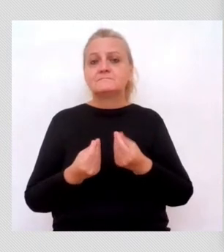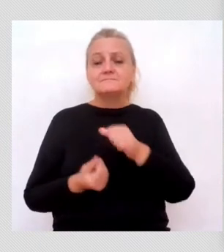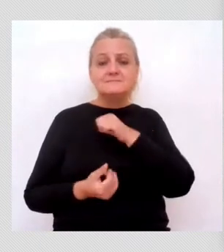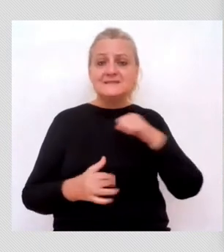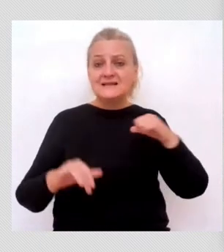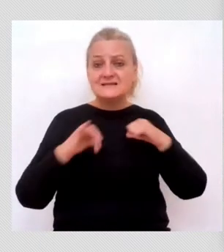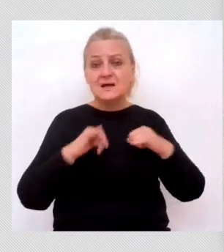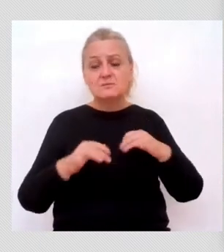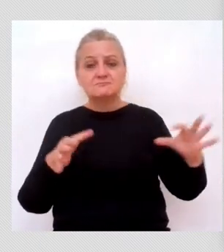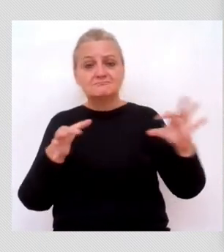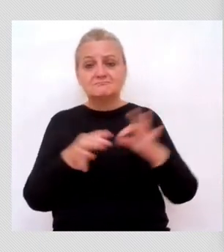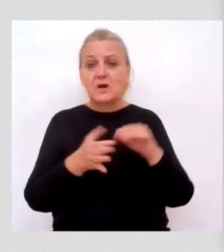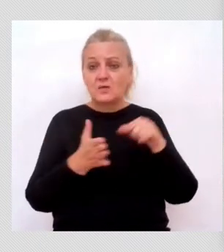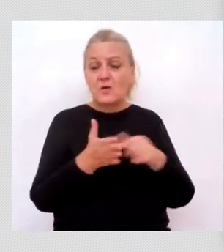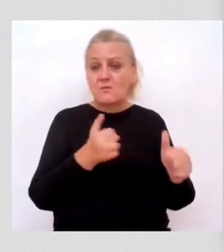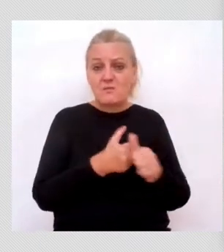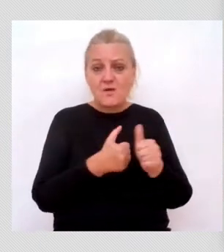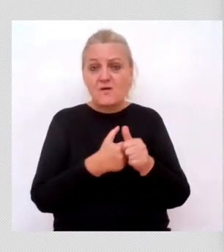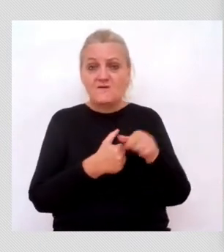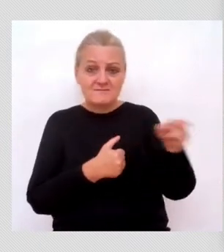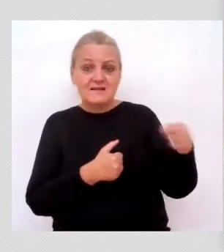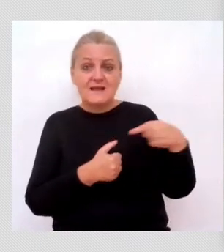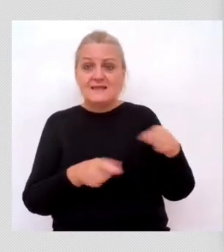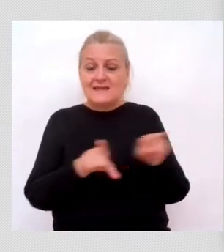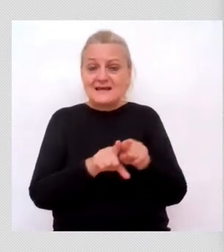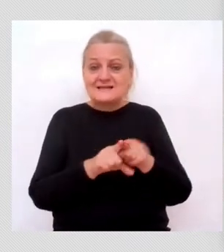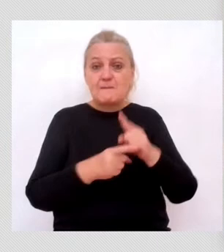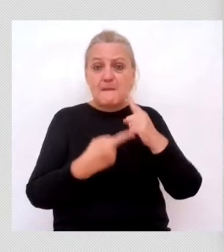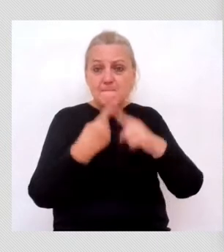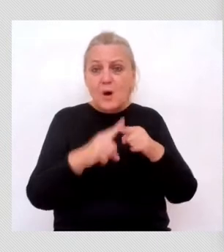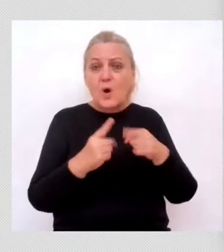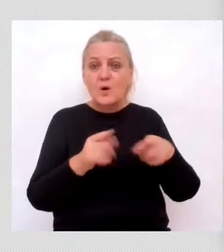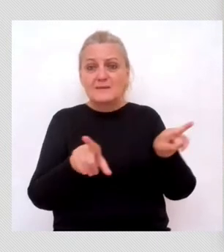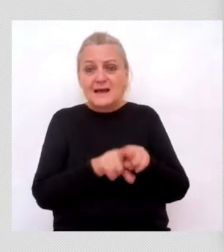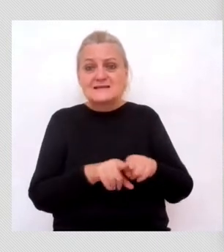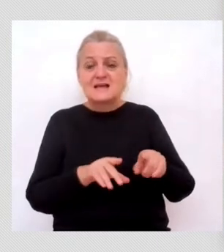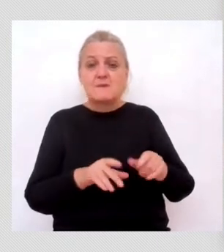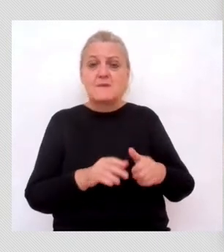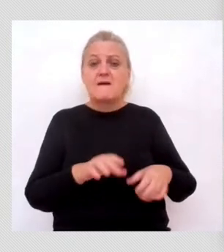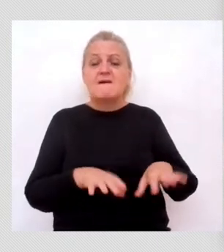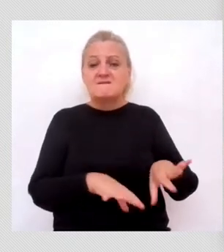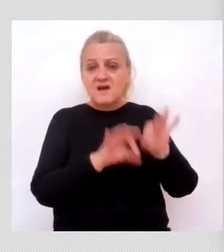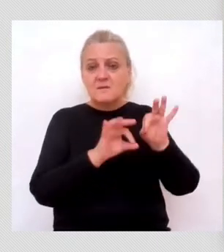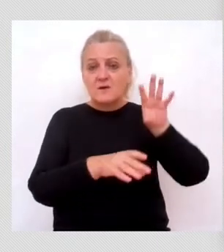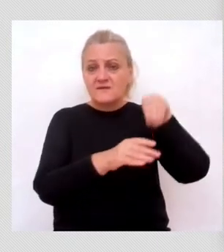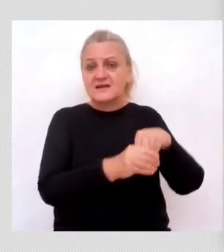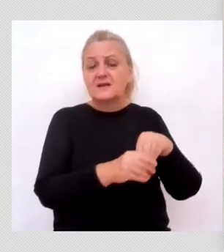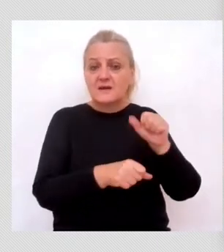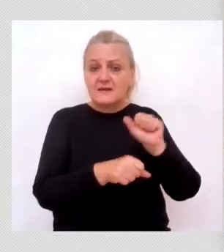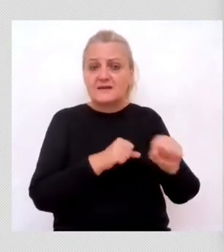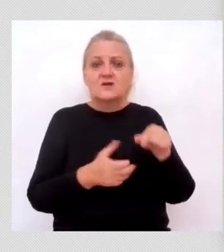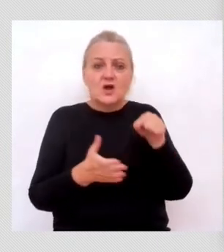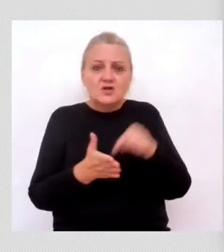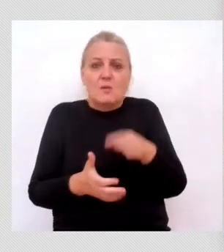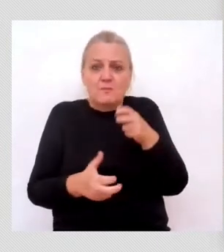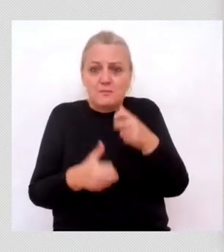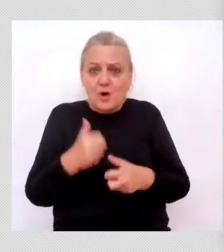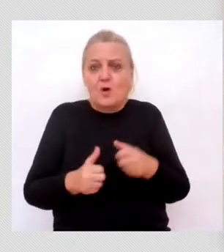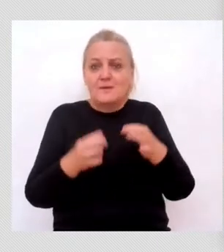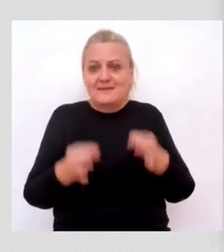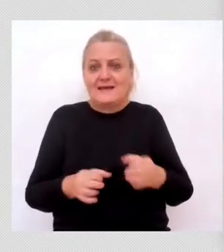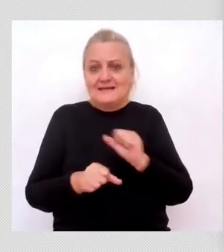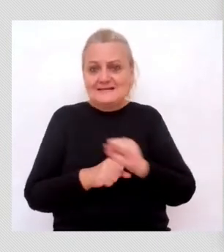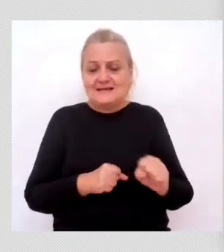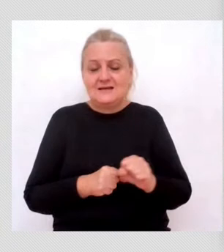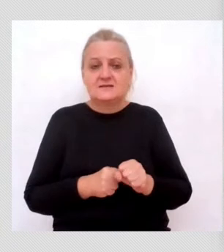samorządowcami, z tego powodu też, że oni też są politykami i też startują w wyborach. I to jest jakby... To jest problem, który mamy, prawda? Na ile